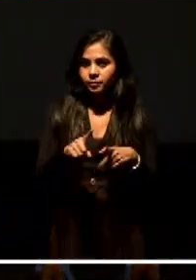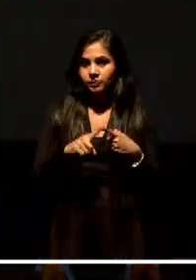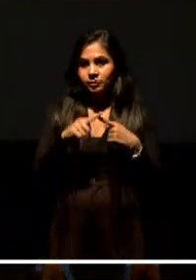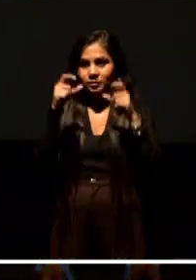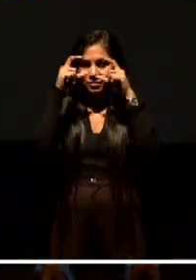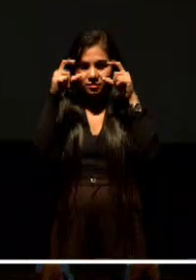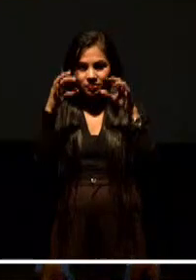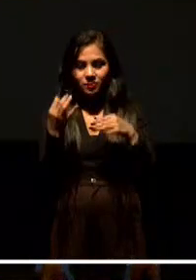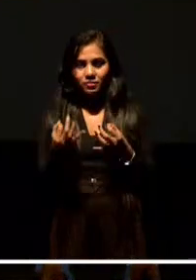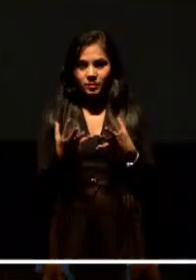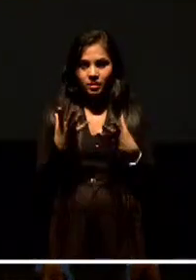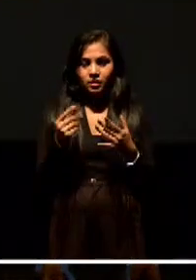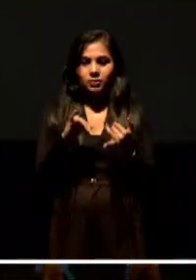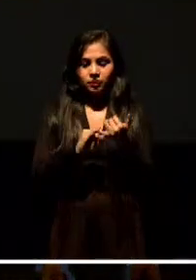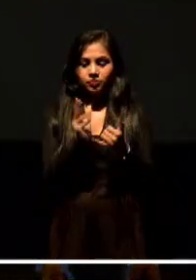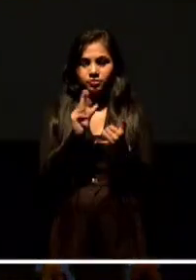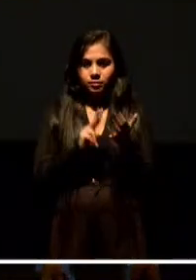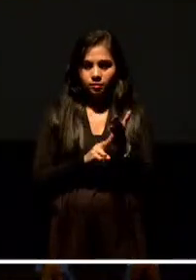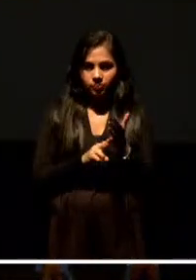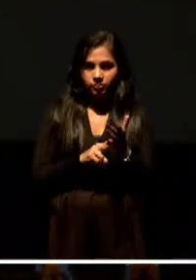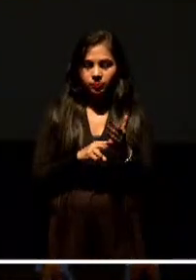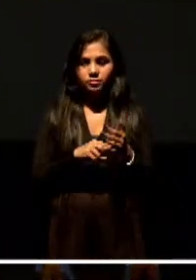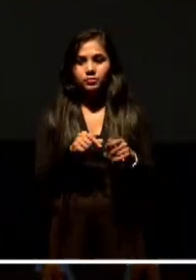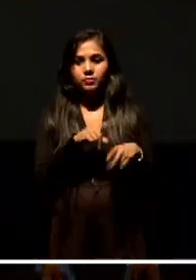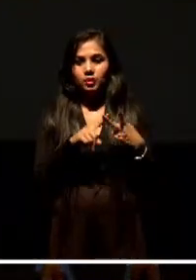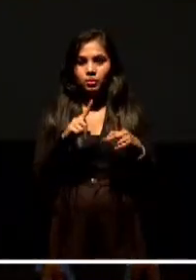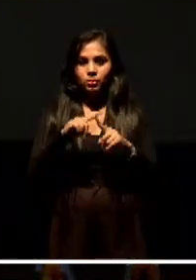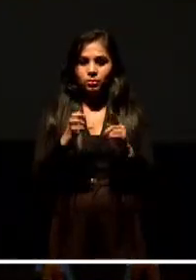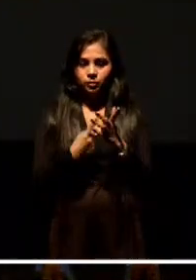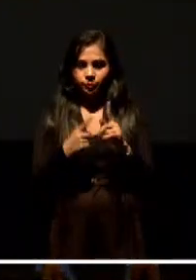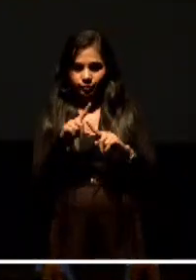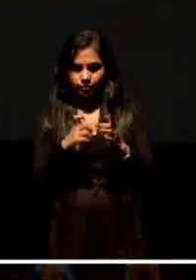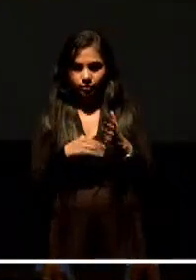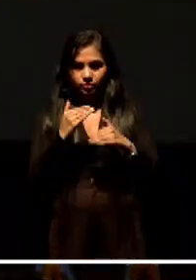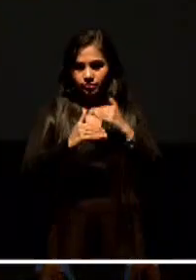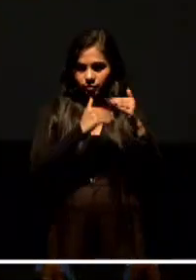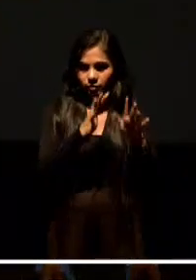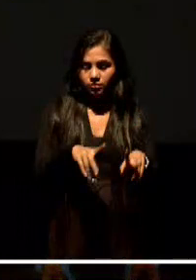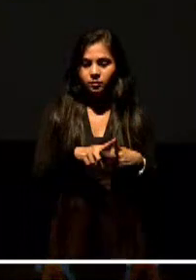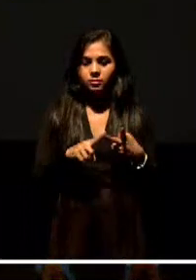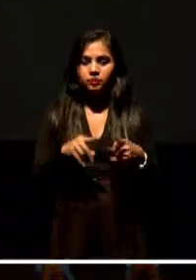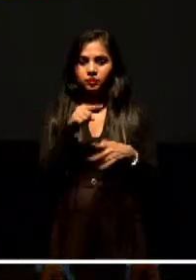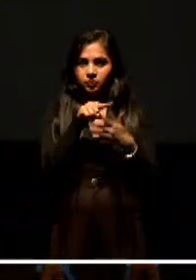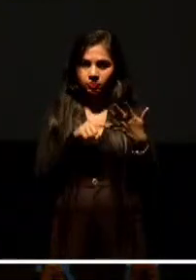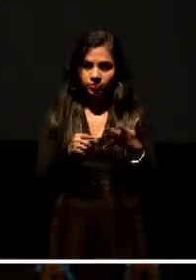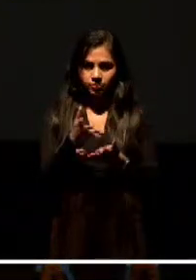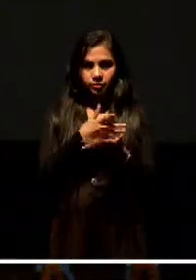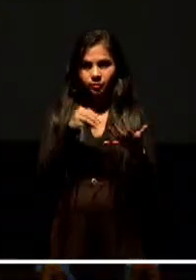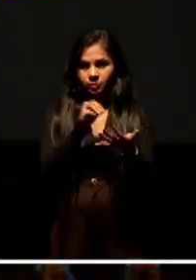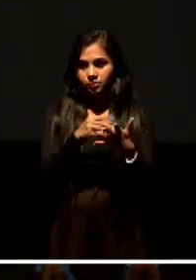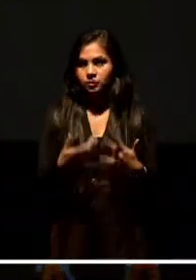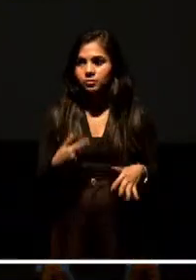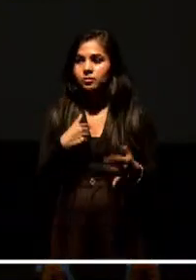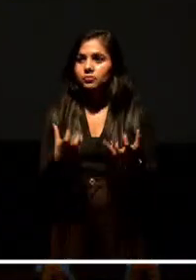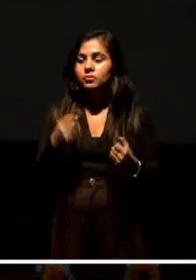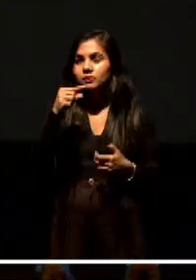एक सनबोर्ड कंपनी ने डेवलप किया है और अभी टॉर्चेड ने डेवलप किया है, हनी ने जो डेवलप किया है। मैंने जितने पॉइंट बताए, मुझे कहते